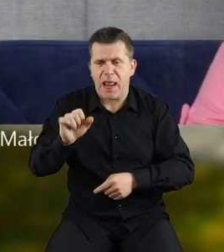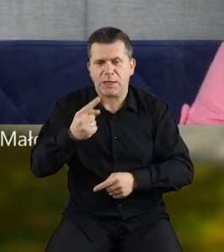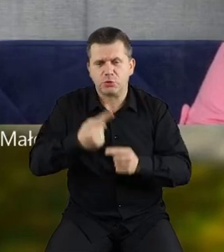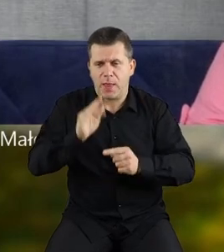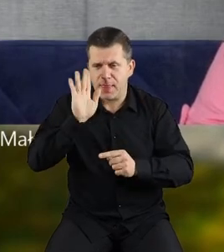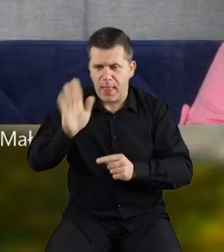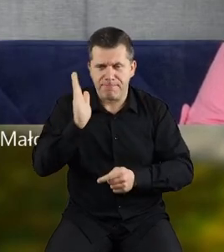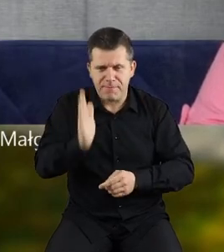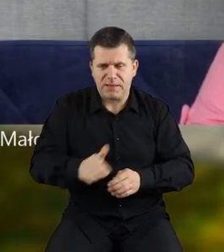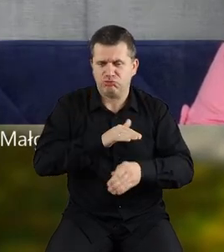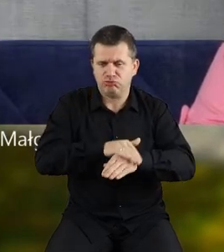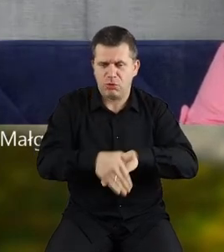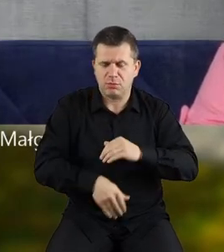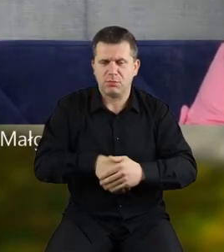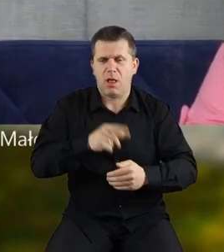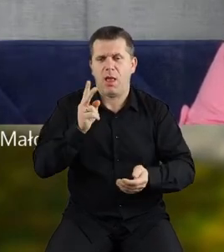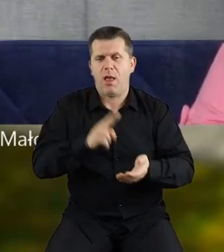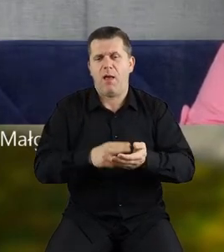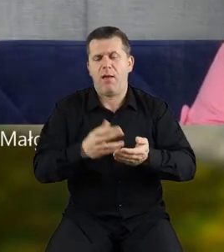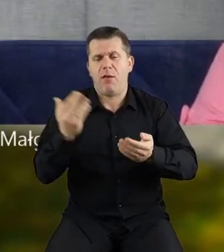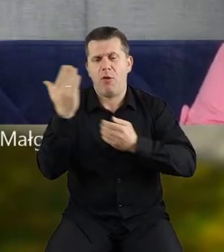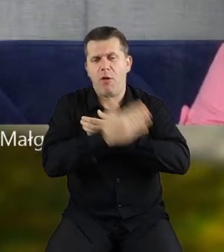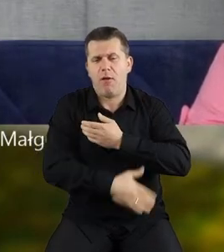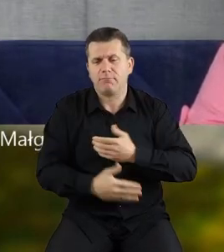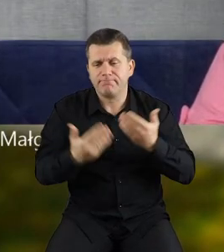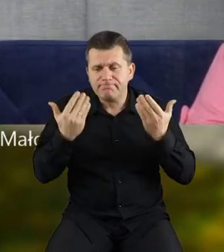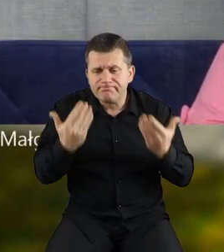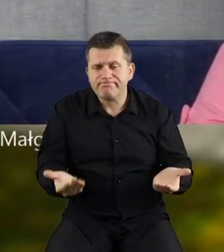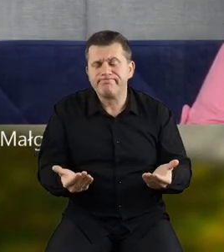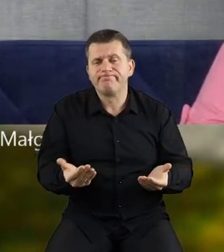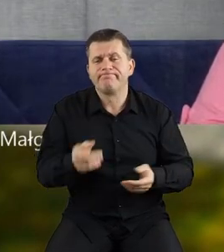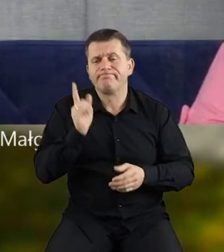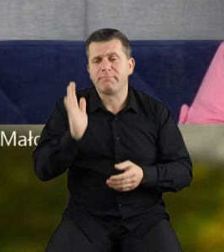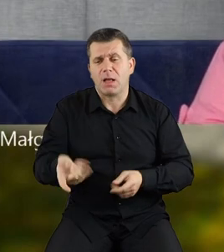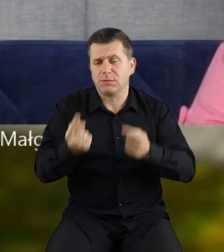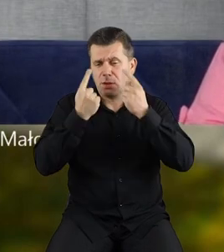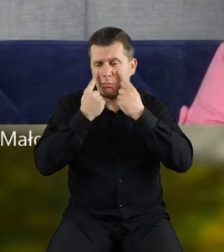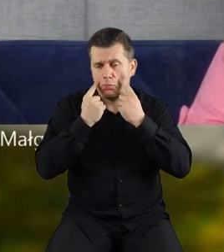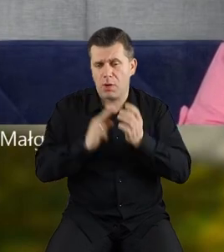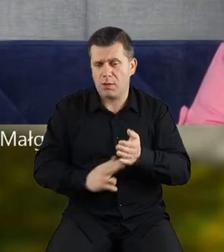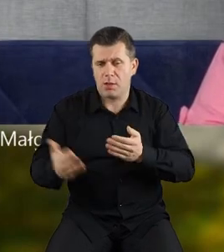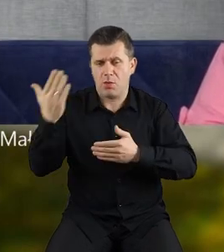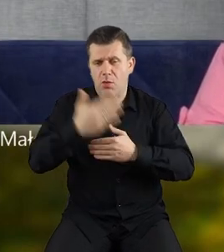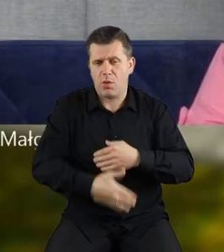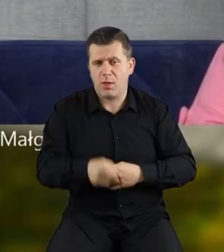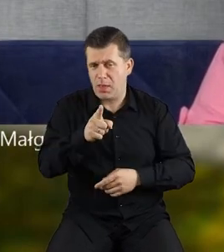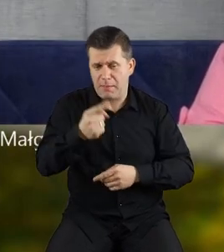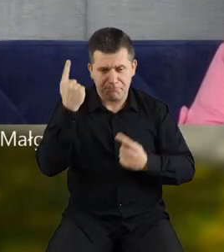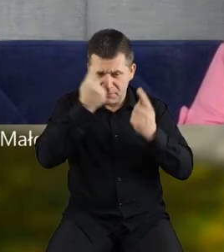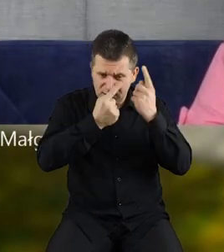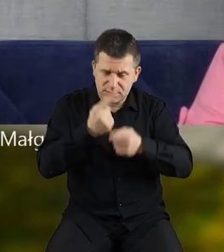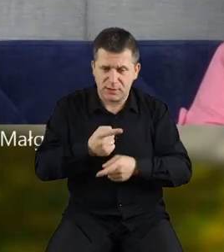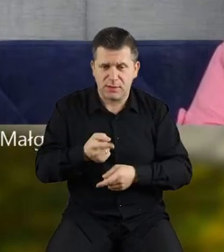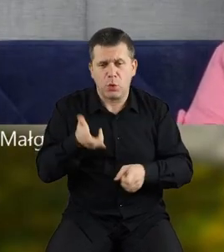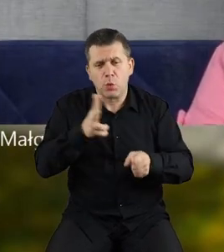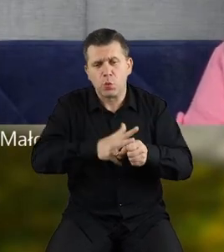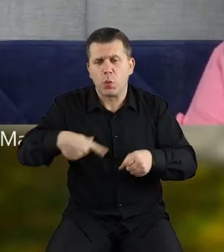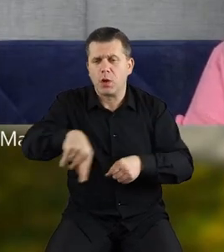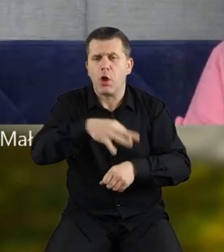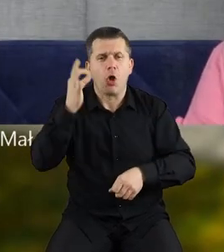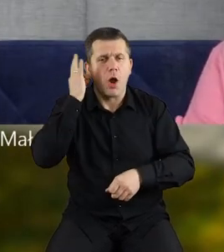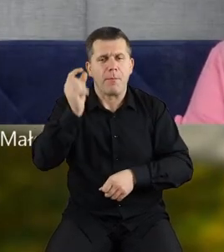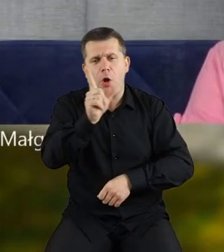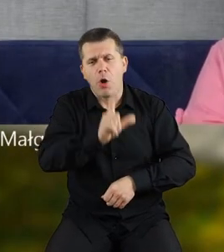jednak zazna trochę szczęścia i wychodzi na to, że ona jednak i tak będzie płakać na koniec. Nie myślałaś o tym, że